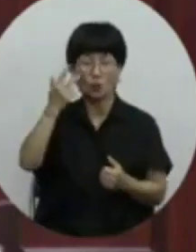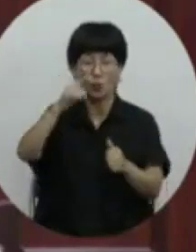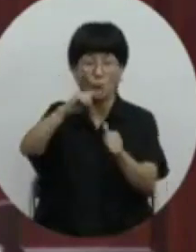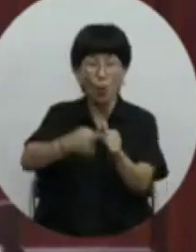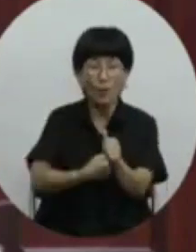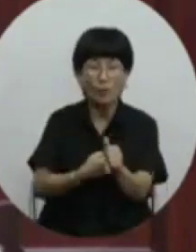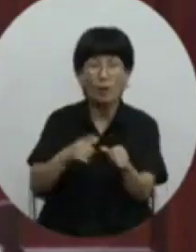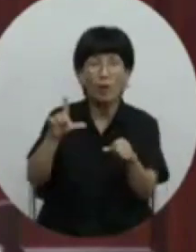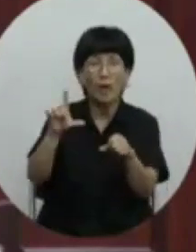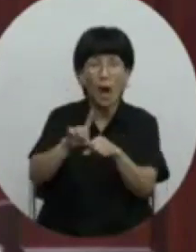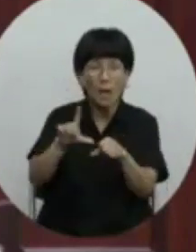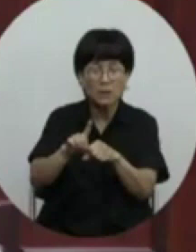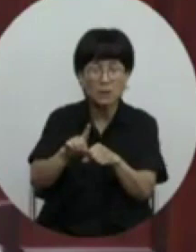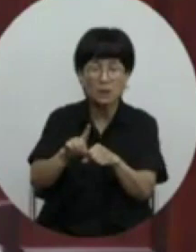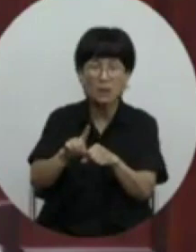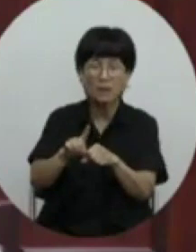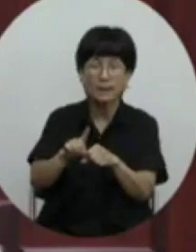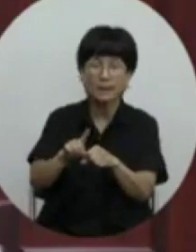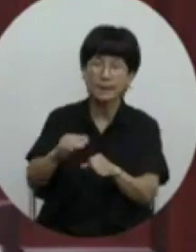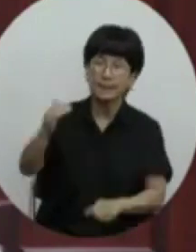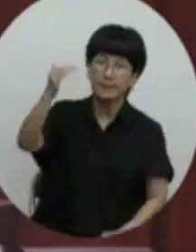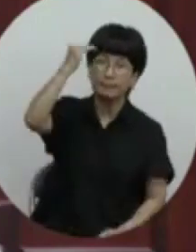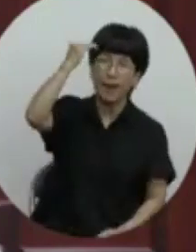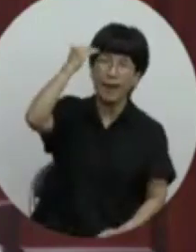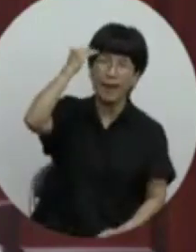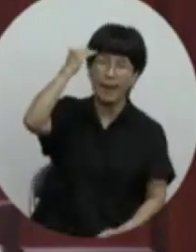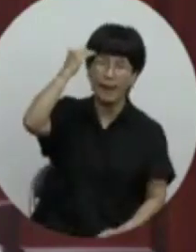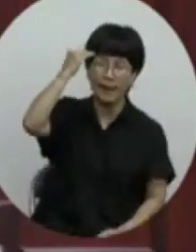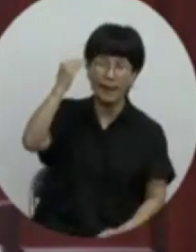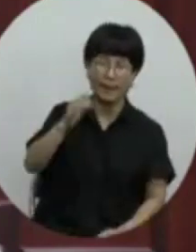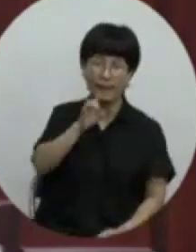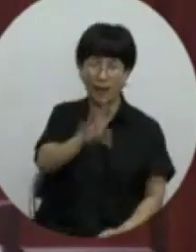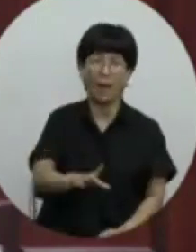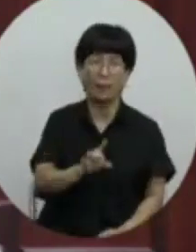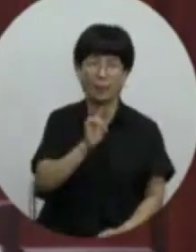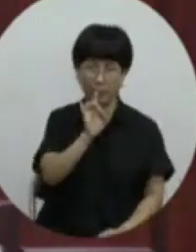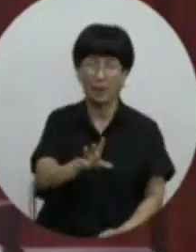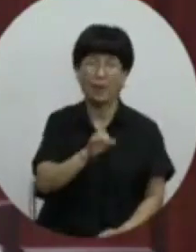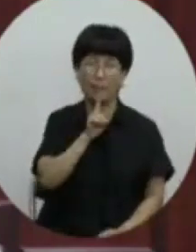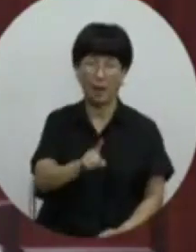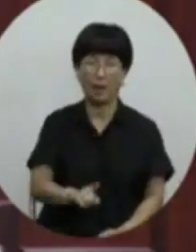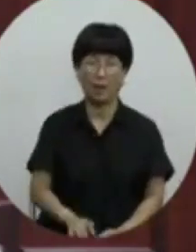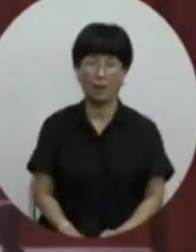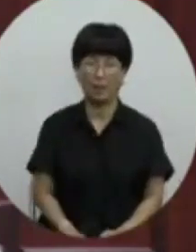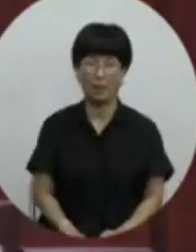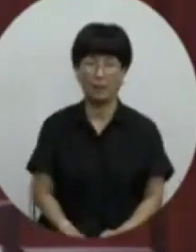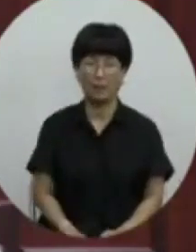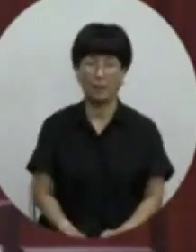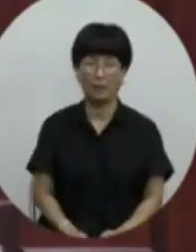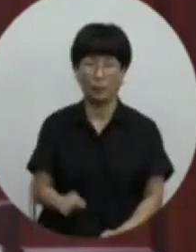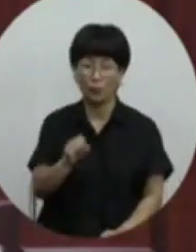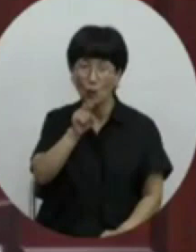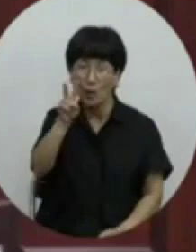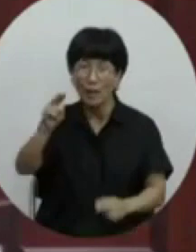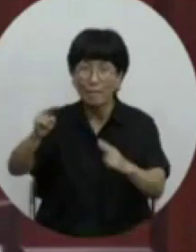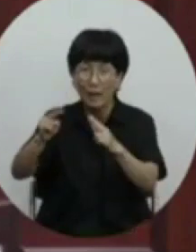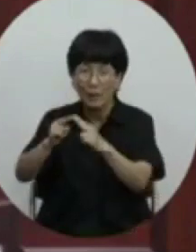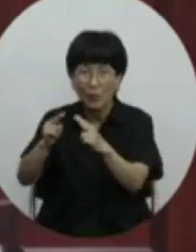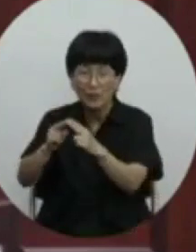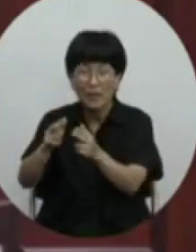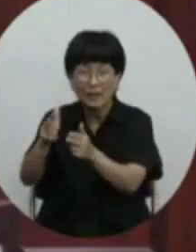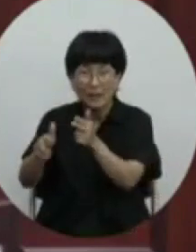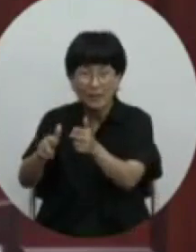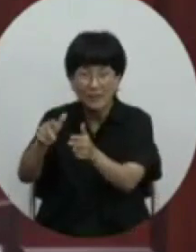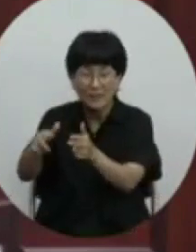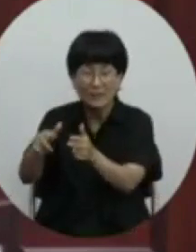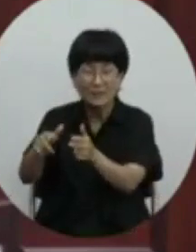그 권리를 침해당해서는 결코 안 된다고 생각합니다. 용인 반도체 클러스터에 필요한